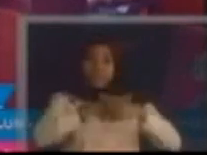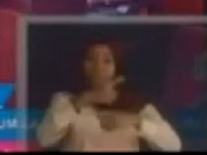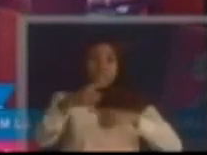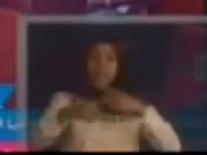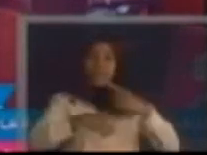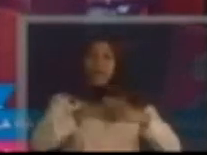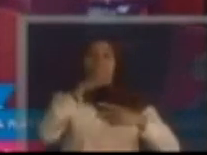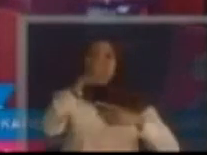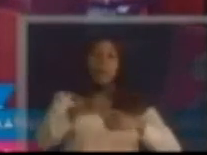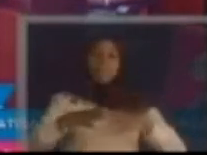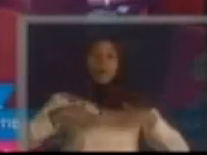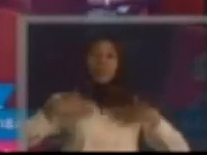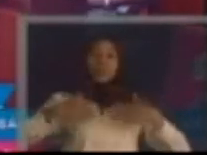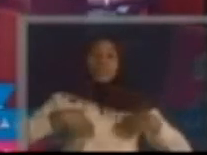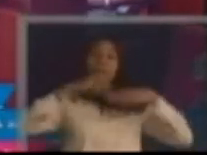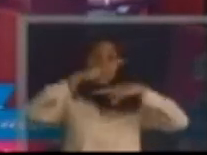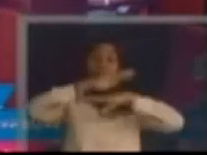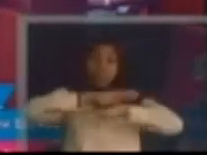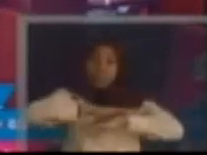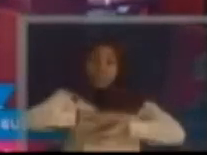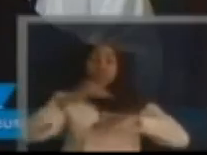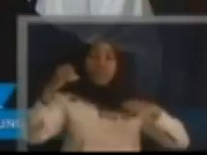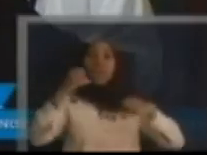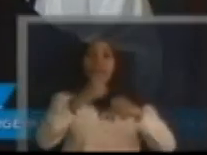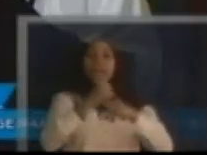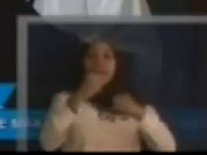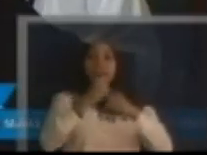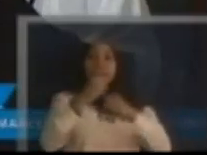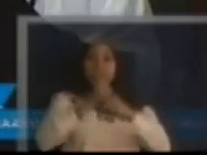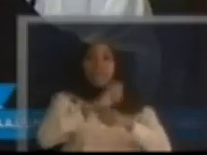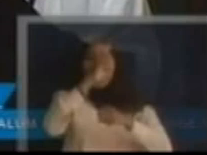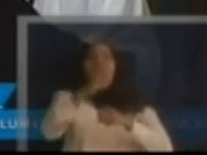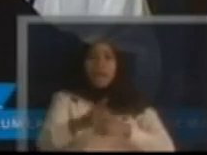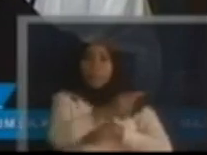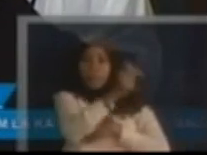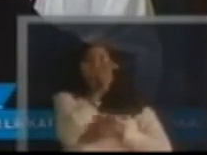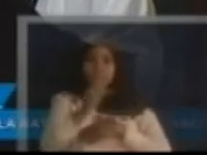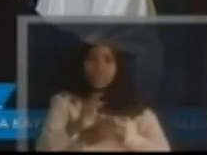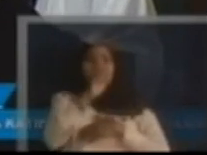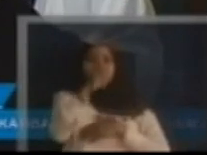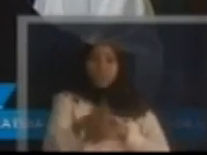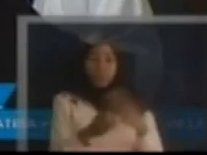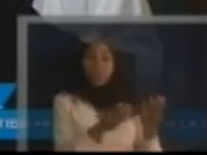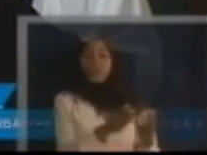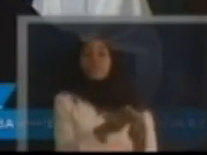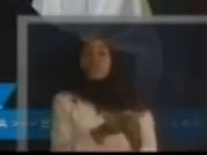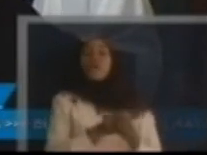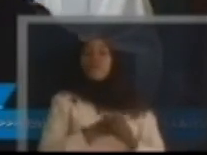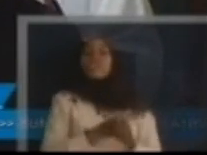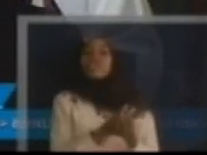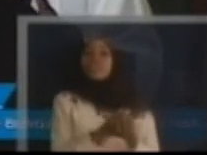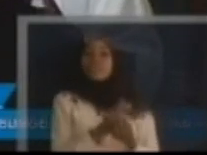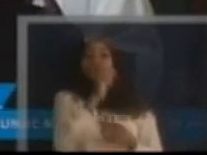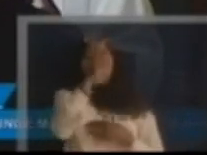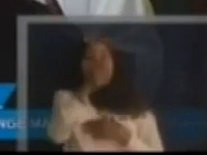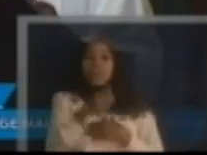kama kuwacheleweshea Watanzania kile kitu ambacho wanataka kukipata. Naungana na mapendekezo kwamba